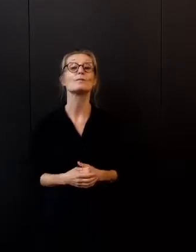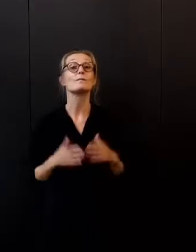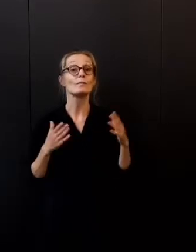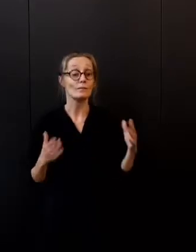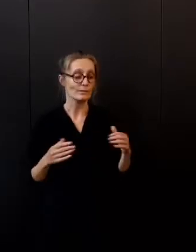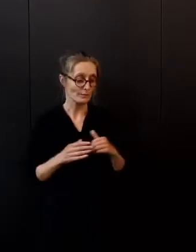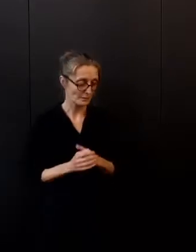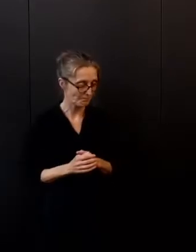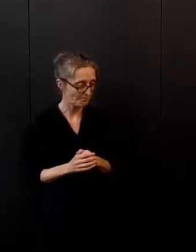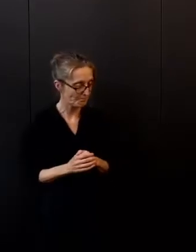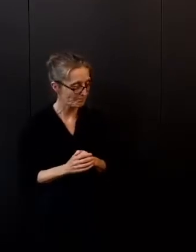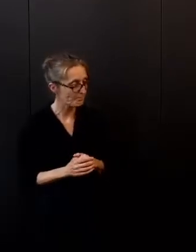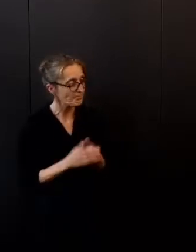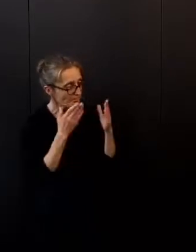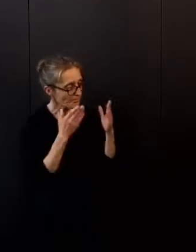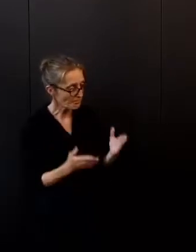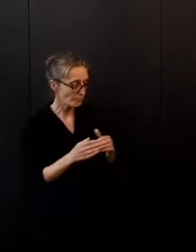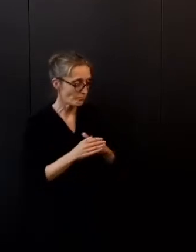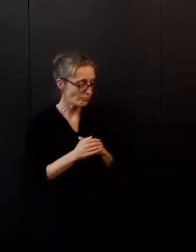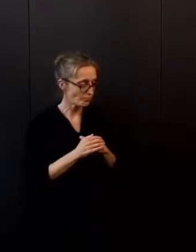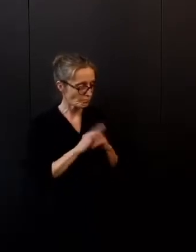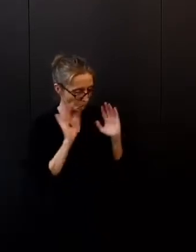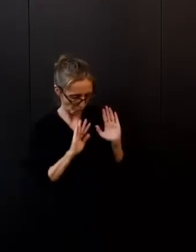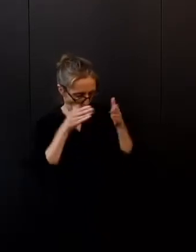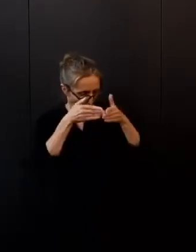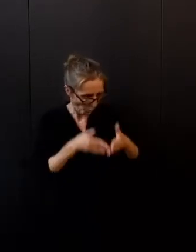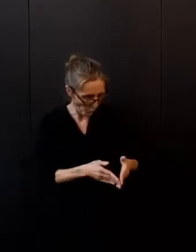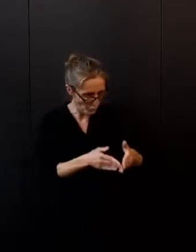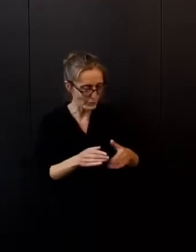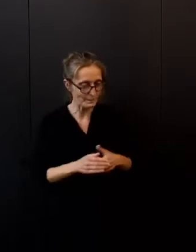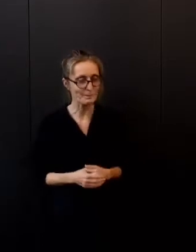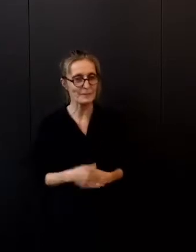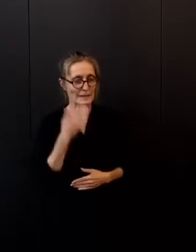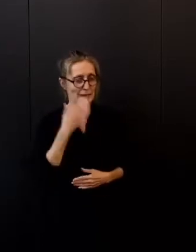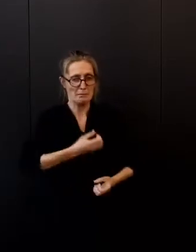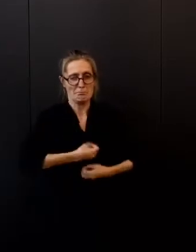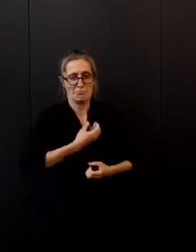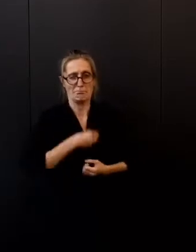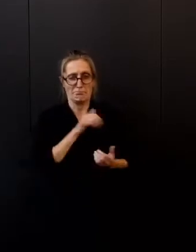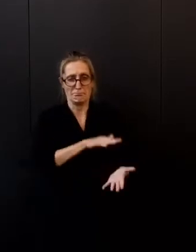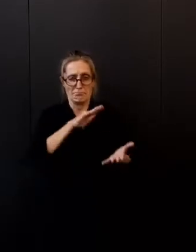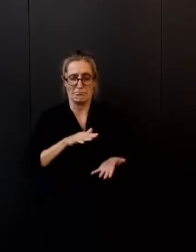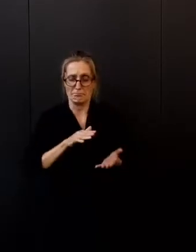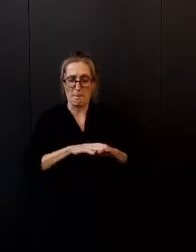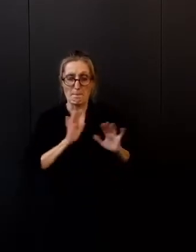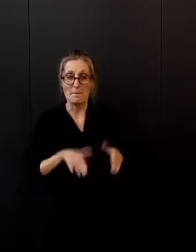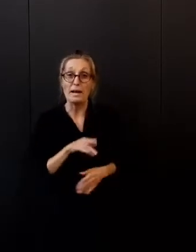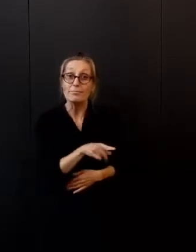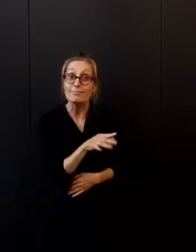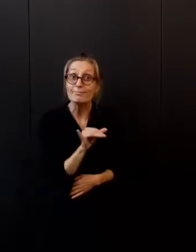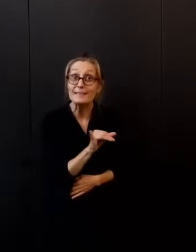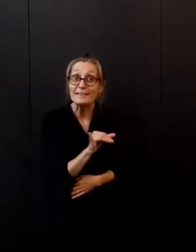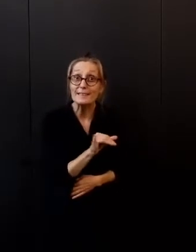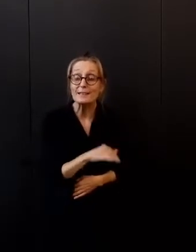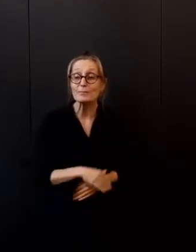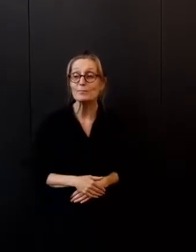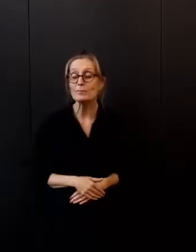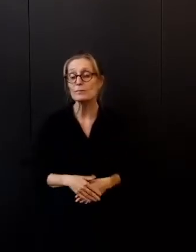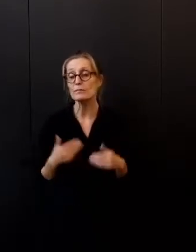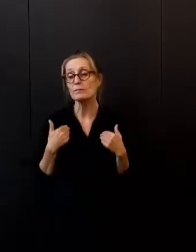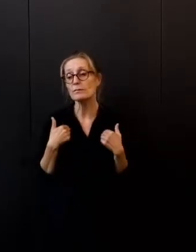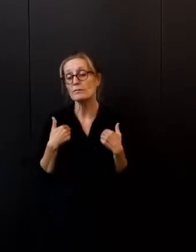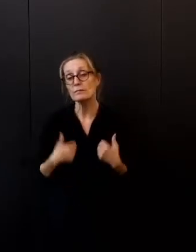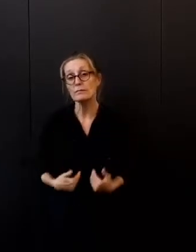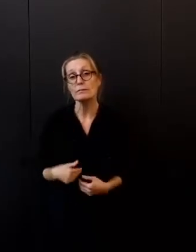Bon, Baptiste, allez, on rentre dans le vif du sujet, là. Hein, d'accord? Parce que je sais que tu as plein de choses à nous raconter. T'es qui? Alors,